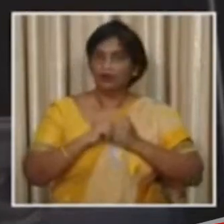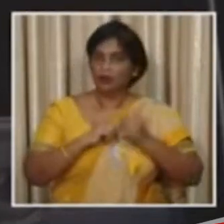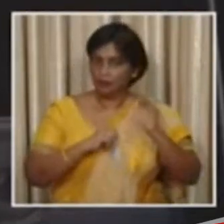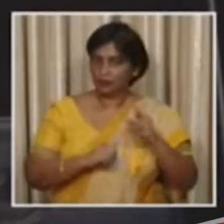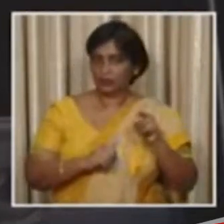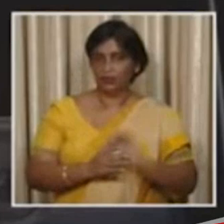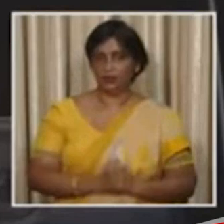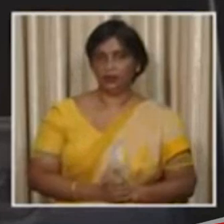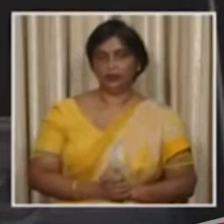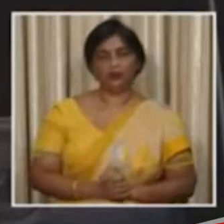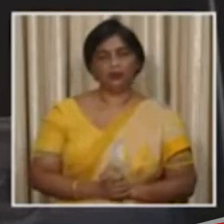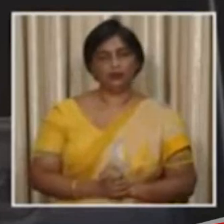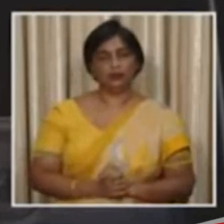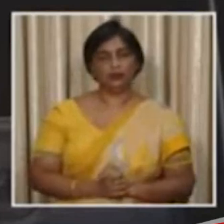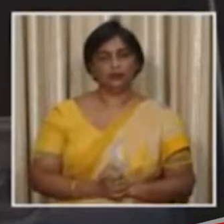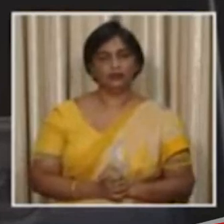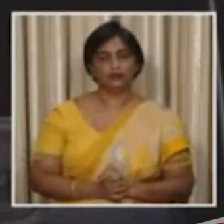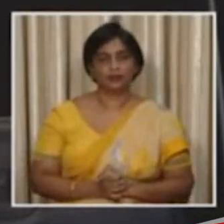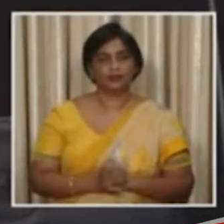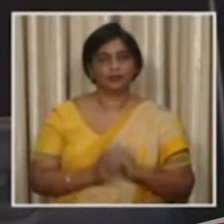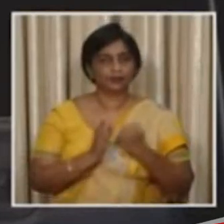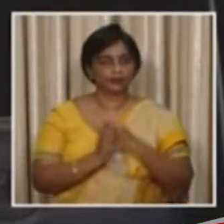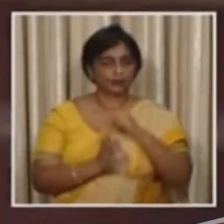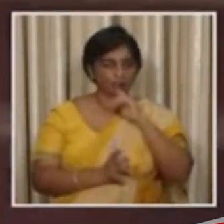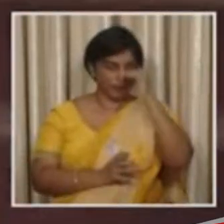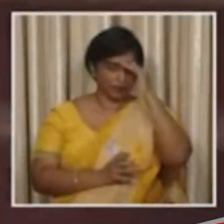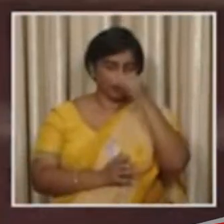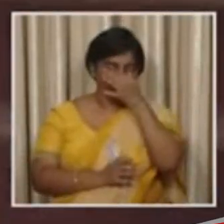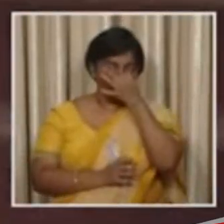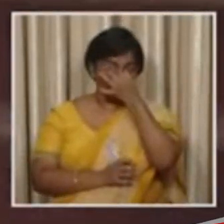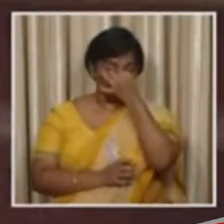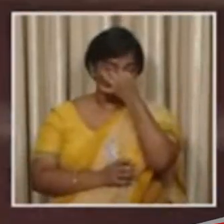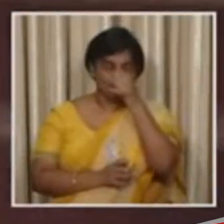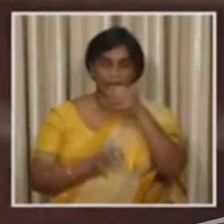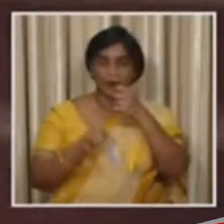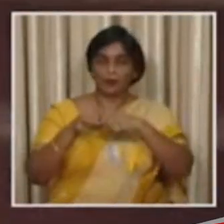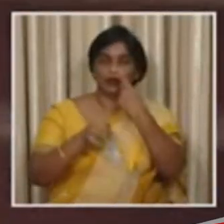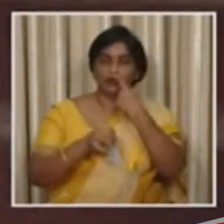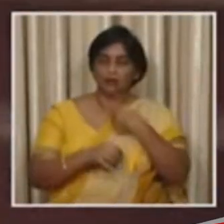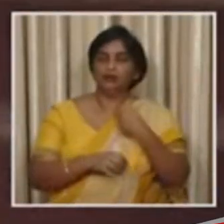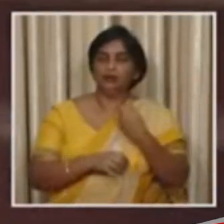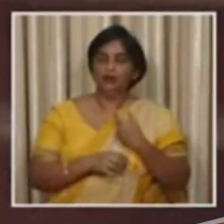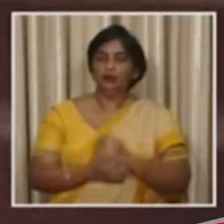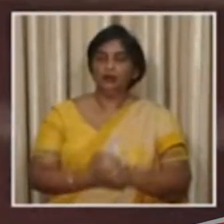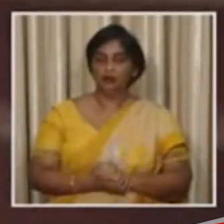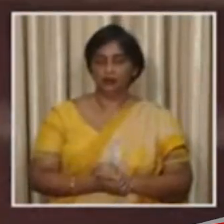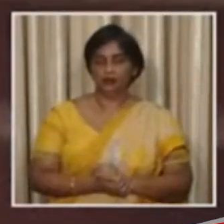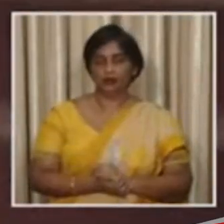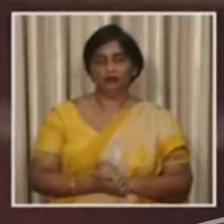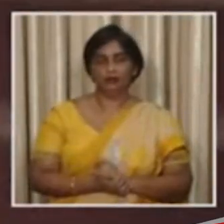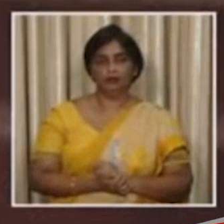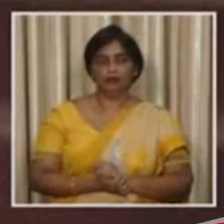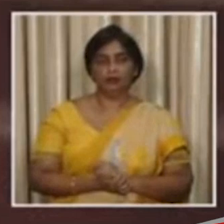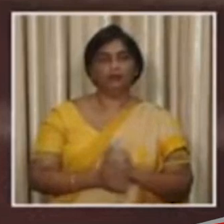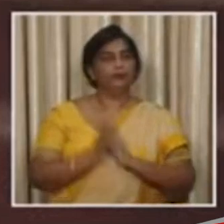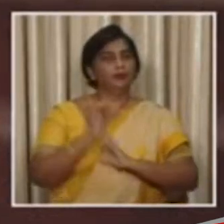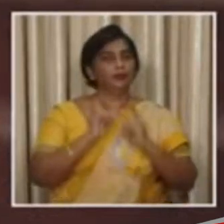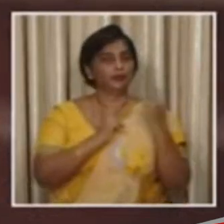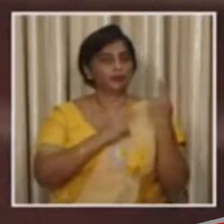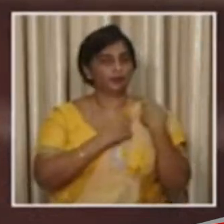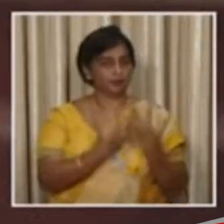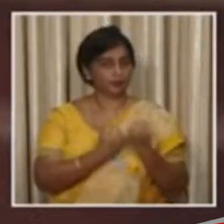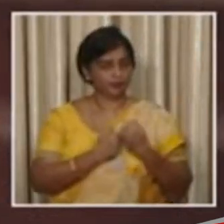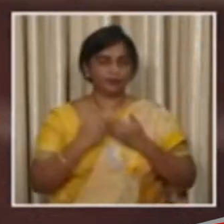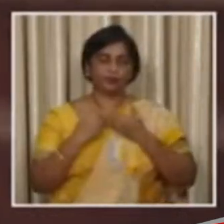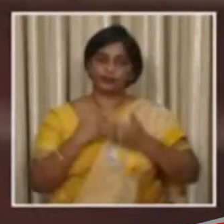කරනවාද? ගරු කතානායකතුමනි, මම සුදුවන්තුරා මේ ප්‍රශ්නය ඇහුවට, මොකද මම මේක අමාත්‍යංශයේ බාරගත් දවස්වල